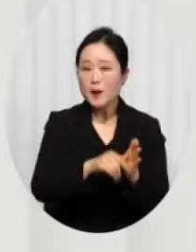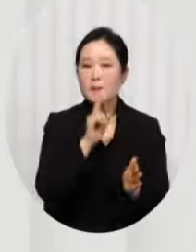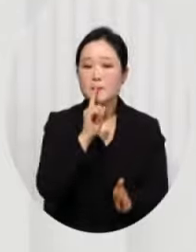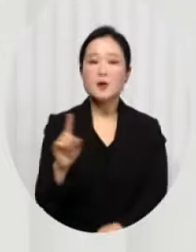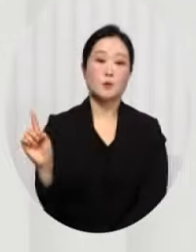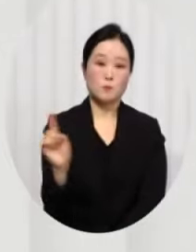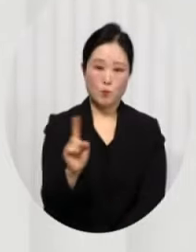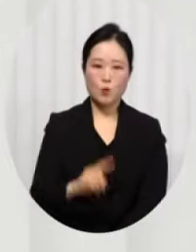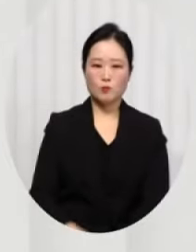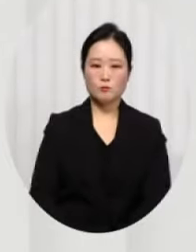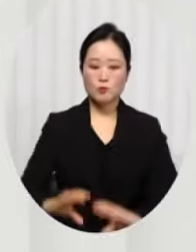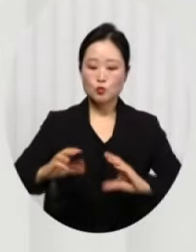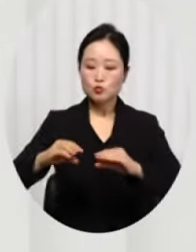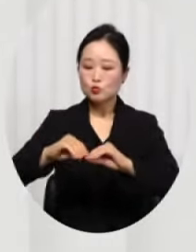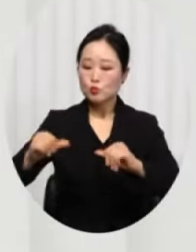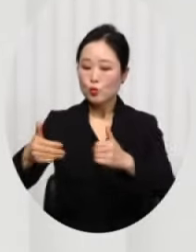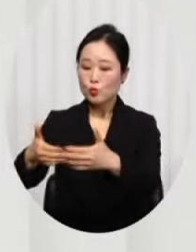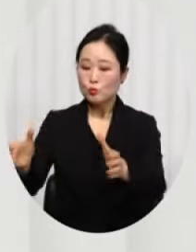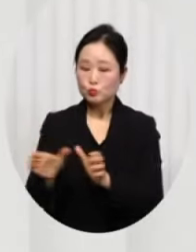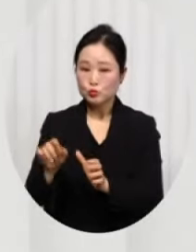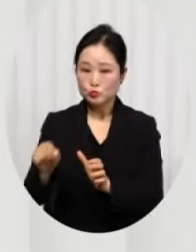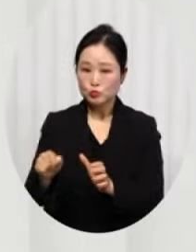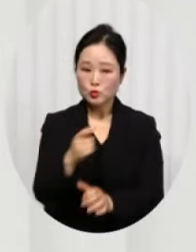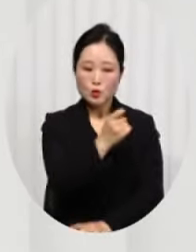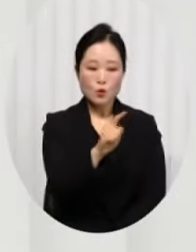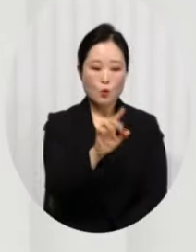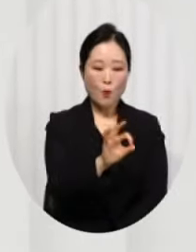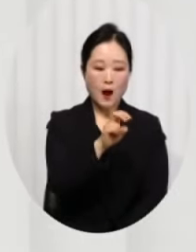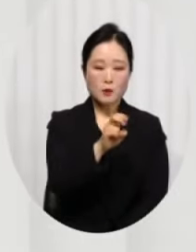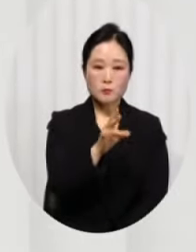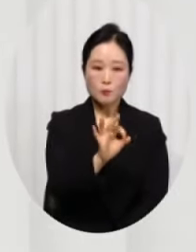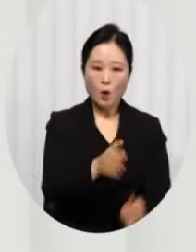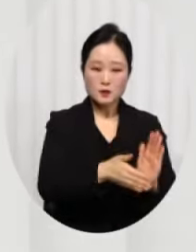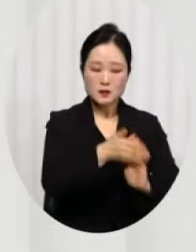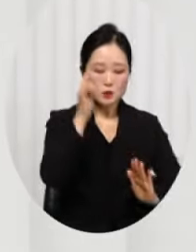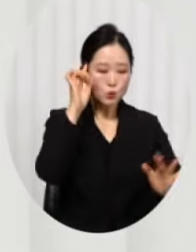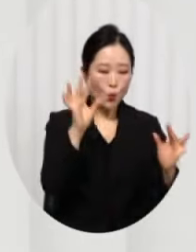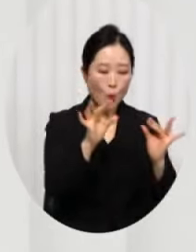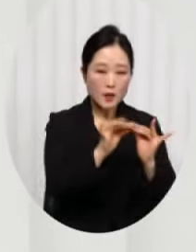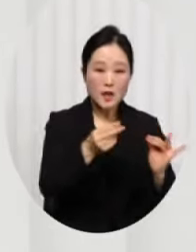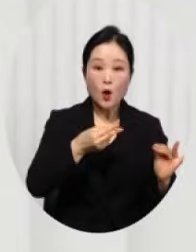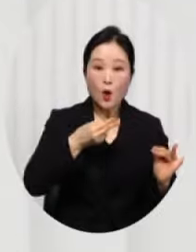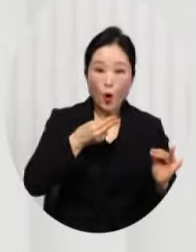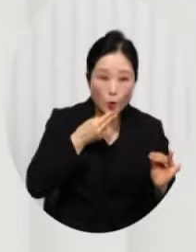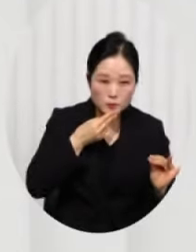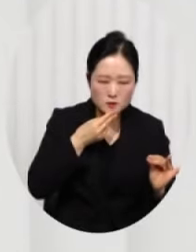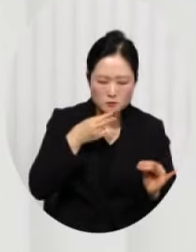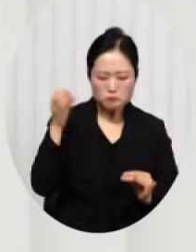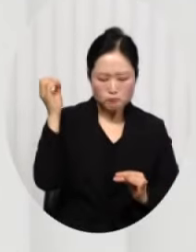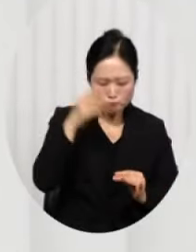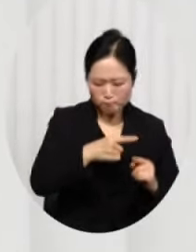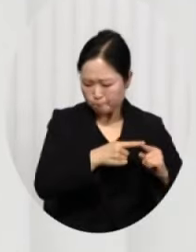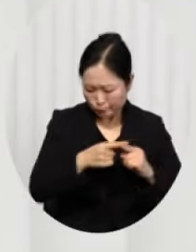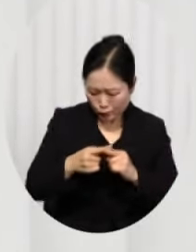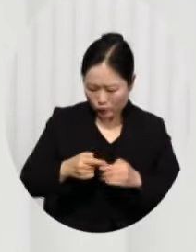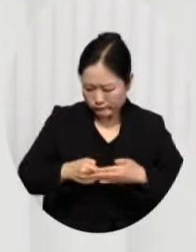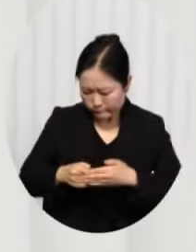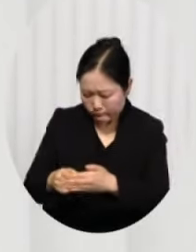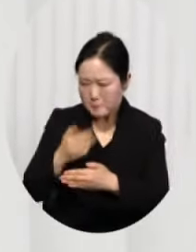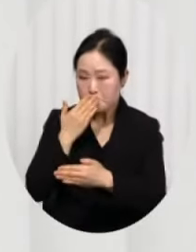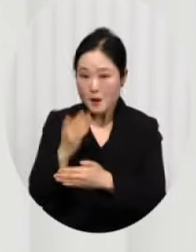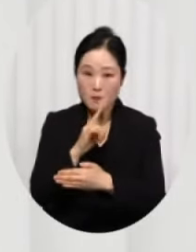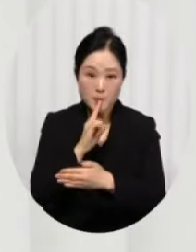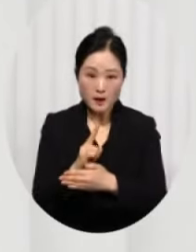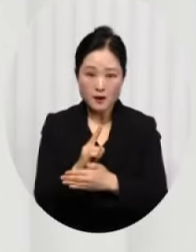말씀했느냐면 국토부가 광명시에 동의 없이 차량기지 이전을 밀어붙일 수 있다. 이렇게 말씀했습니다, 그때. 그러나